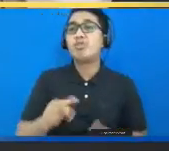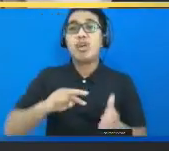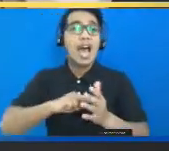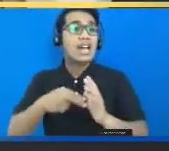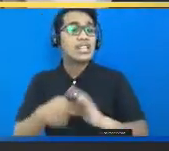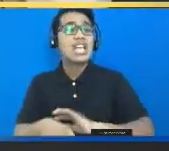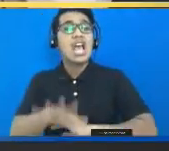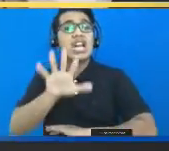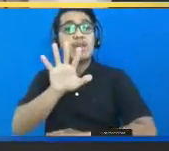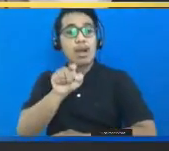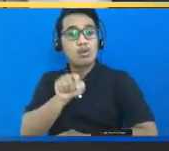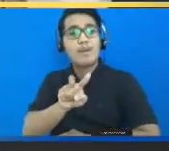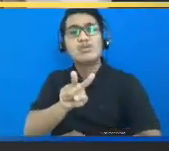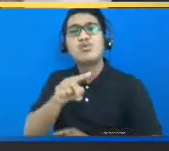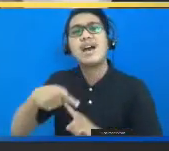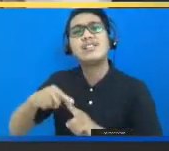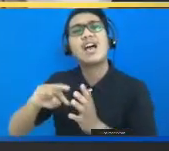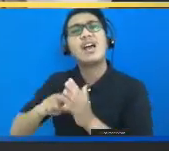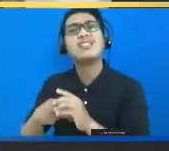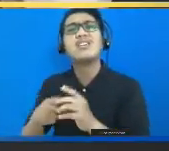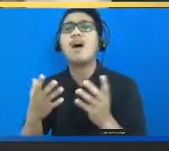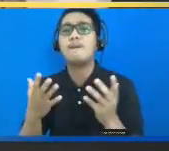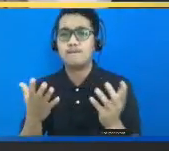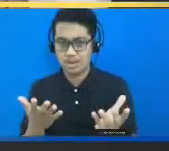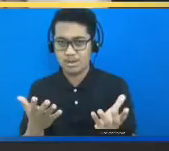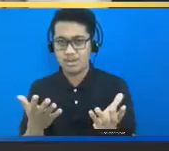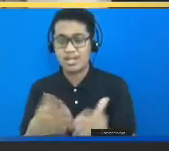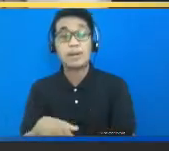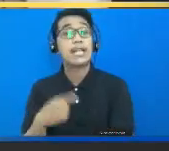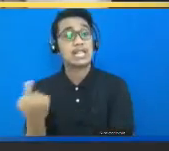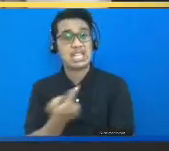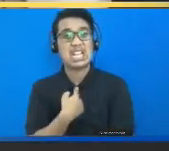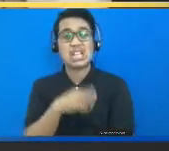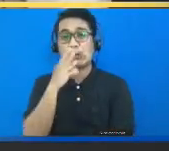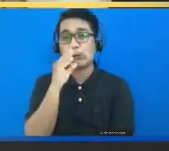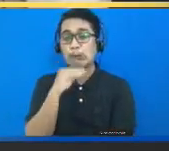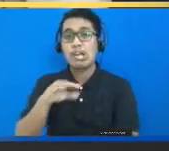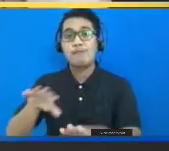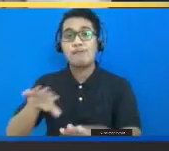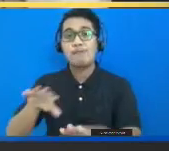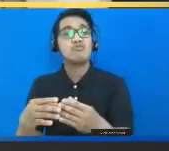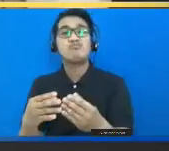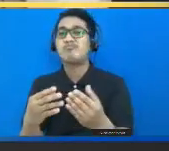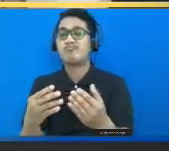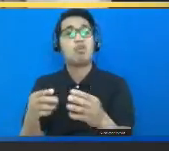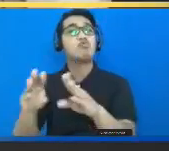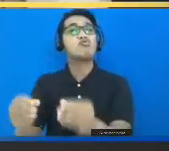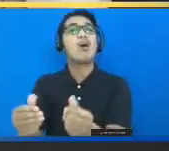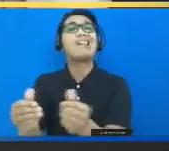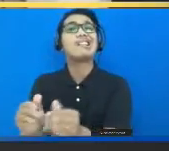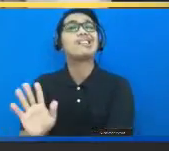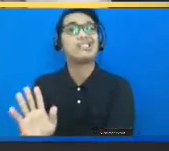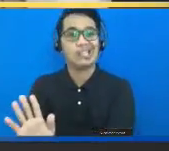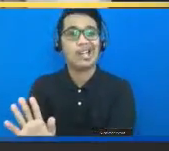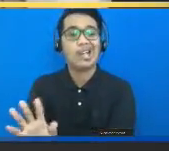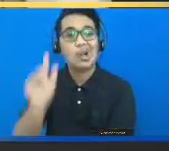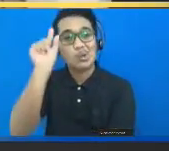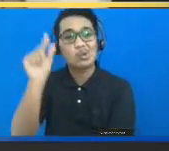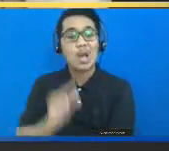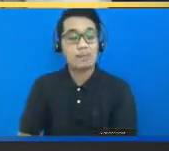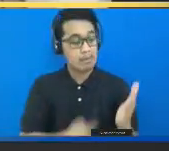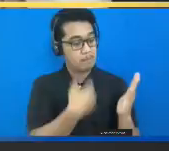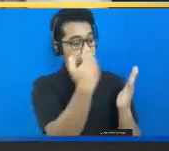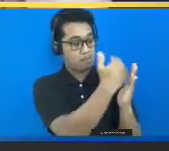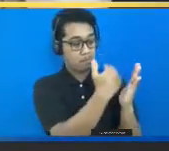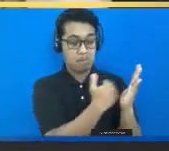5,2 jadi lebih baik kita bicara kualitas setelah itu untuk untuk penyusunan